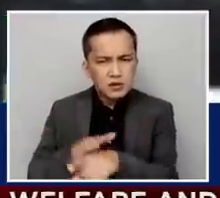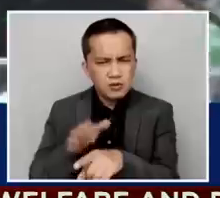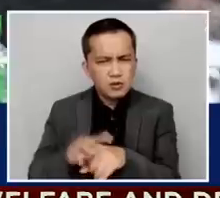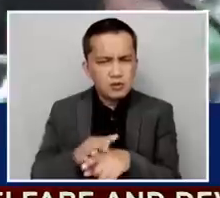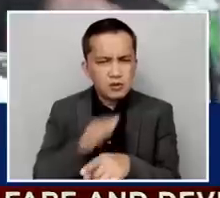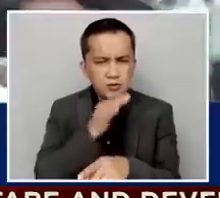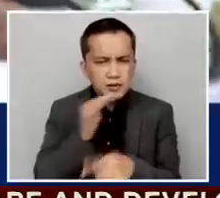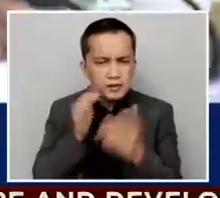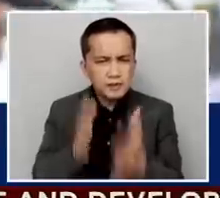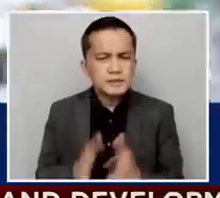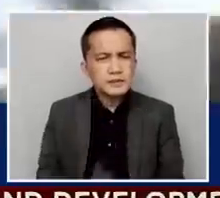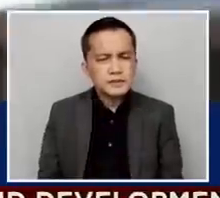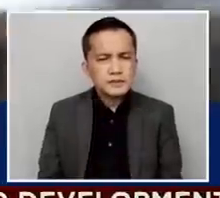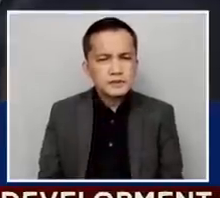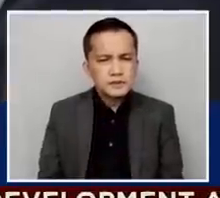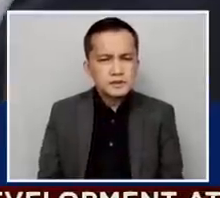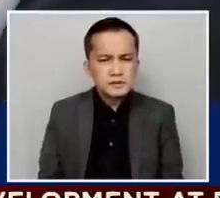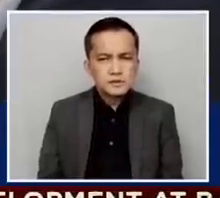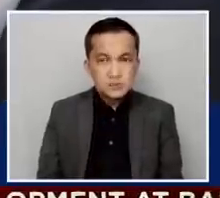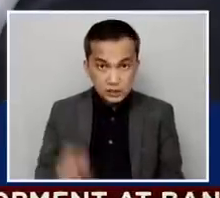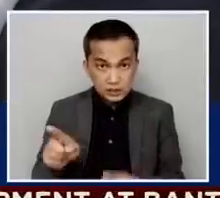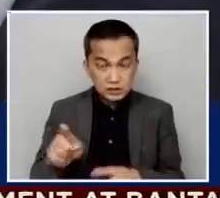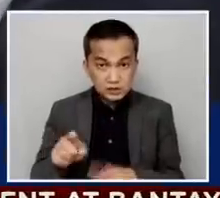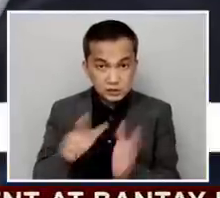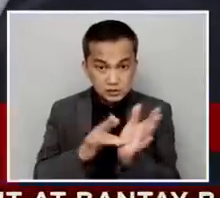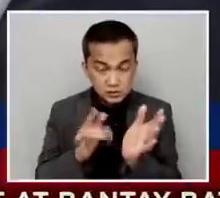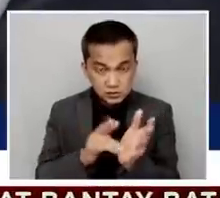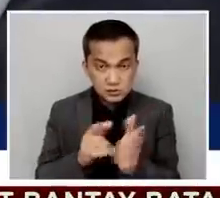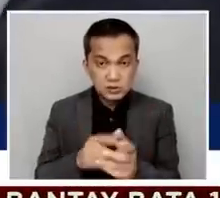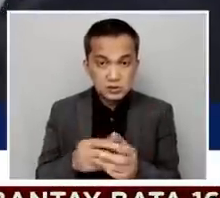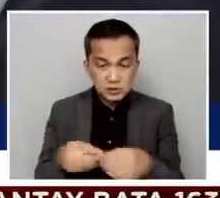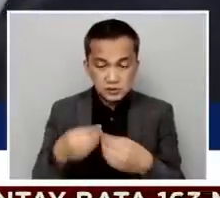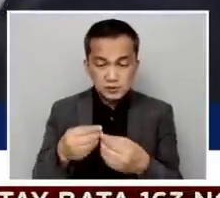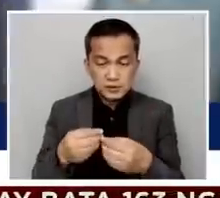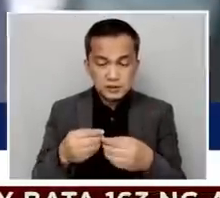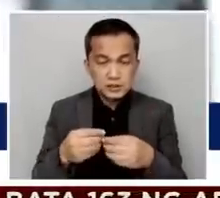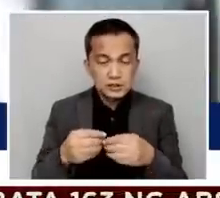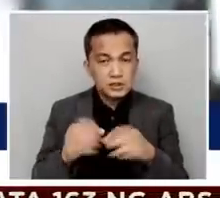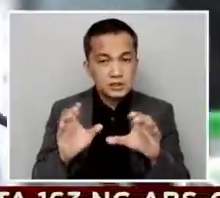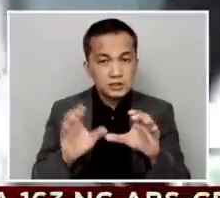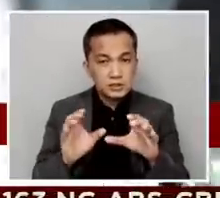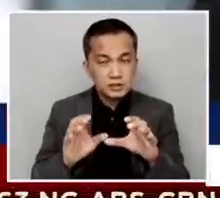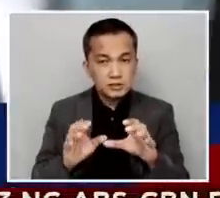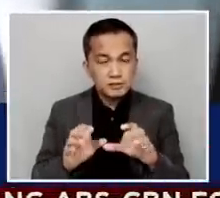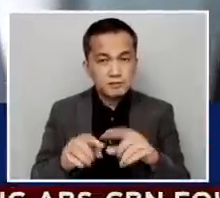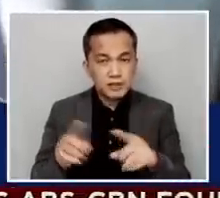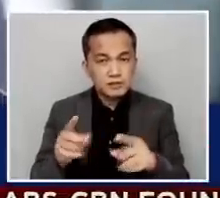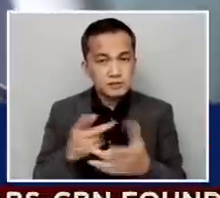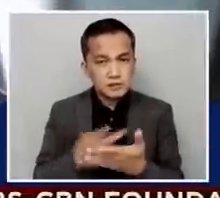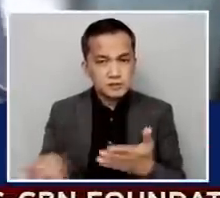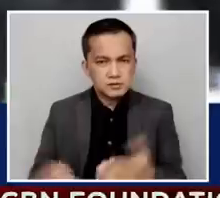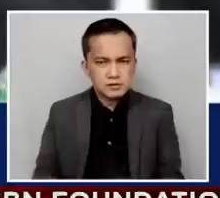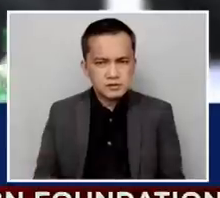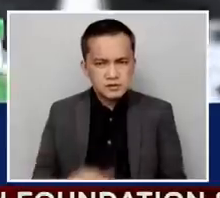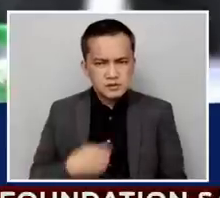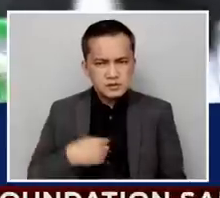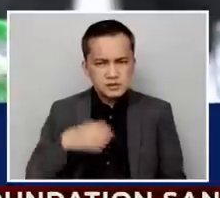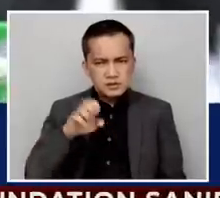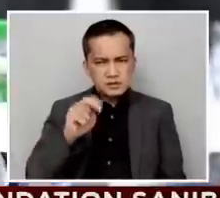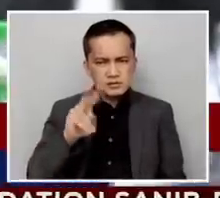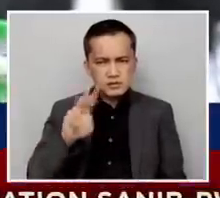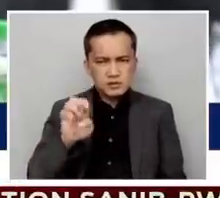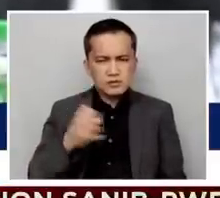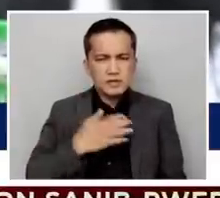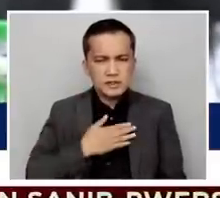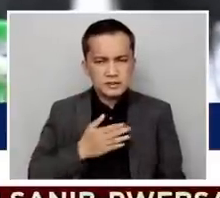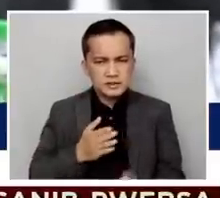farmers. Kakasangkapanin nyo sila. I-issuean mo ng cheque pagkatapos tatalbog. Invoke my right to remain silent. Sorry po, Your